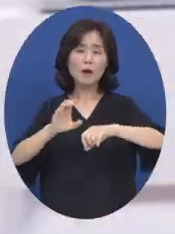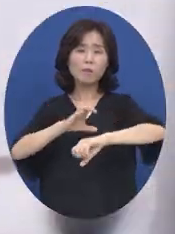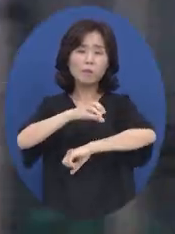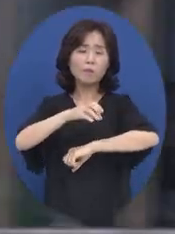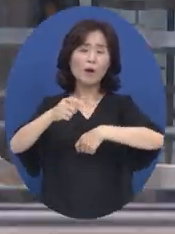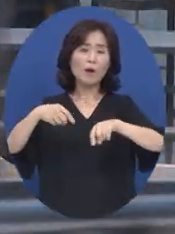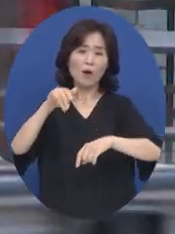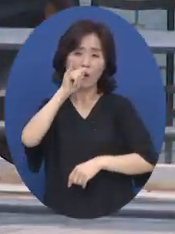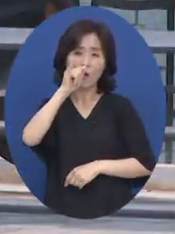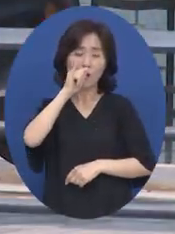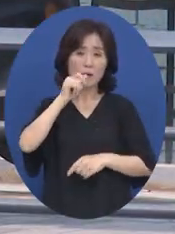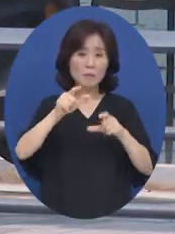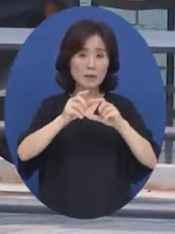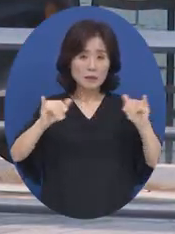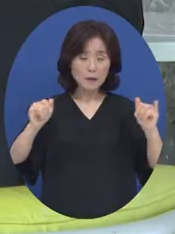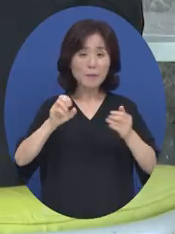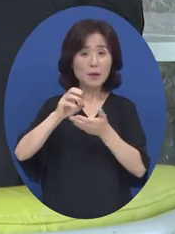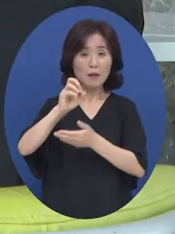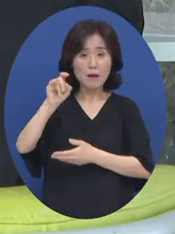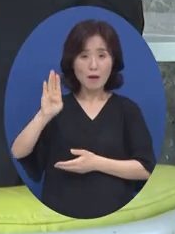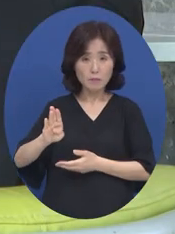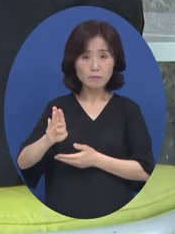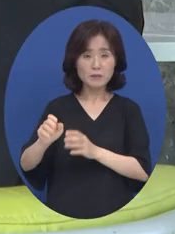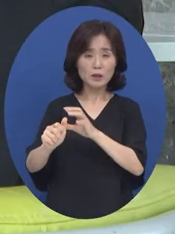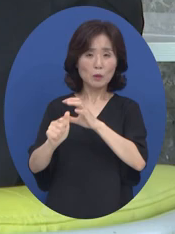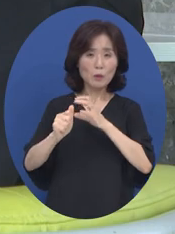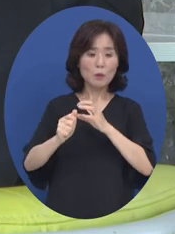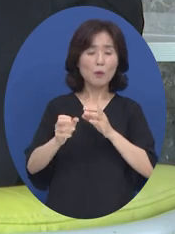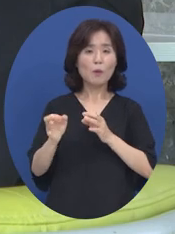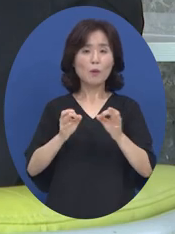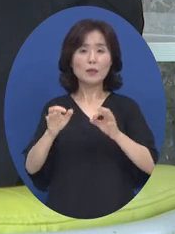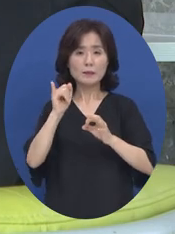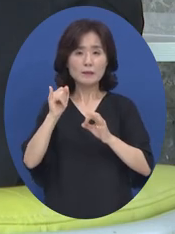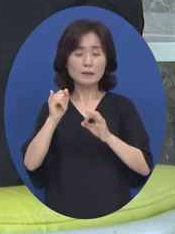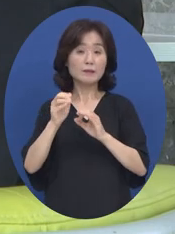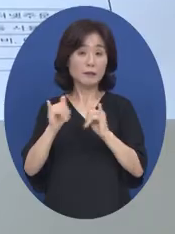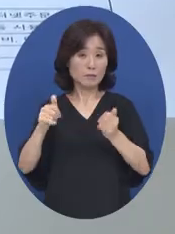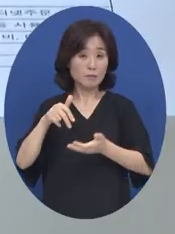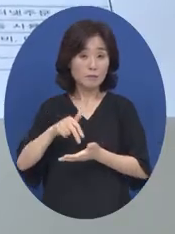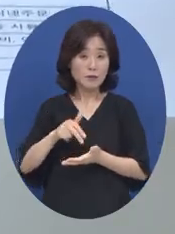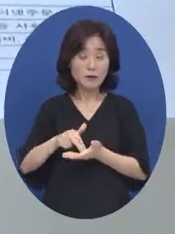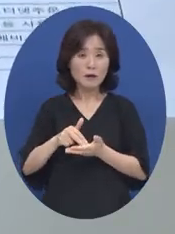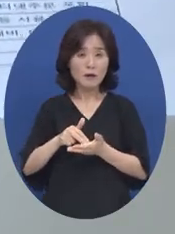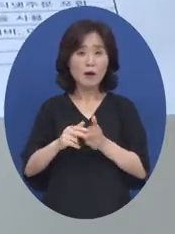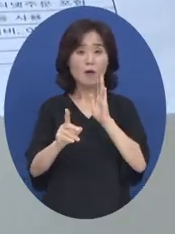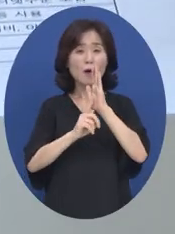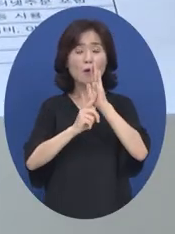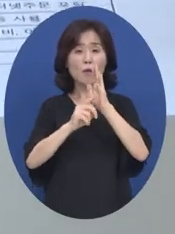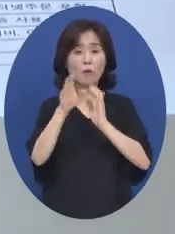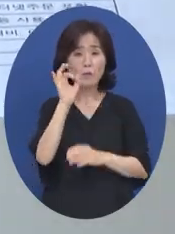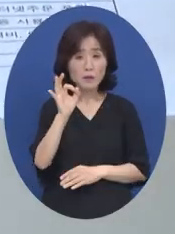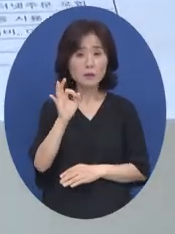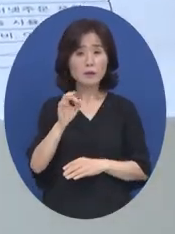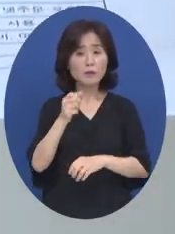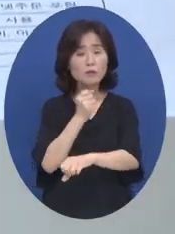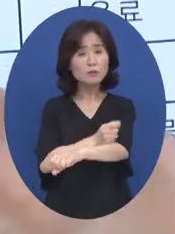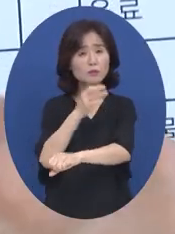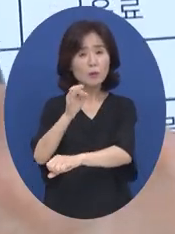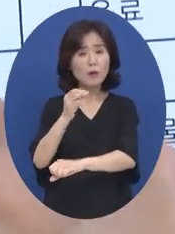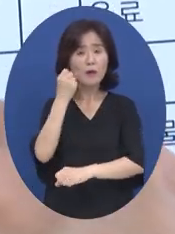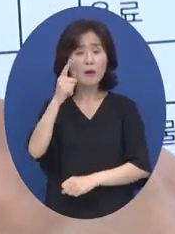있습니다. 민간 배달앱을 이용해 장사를 하고 있는 한 자영업자의 경우 광고비와 수수료만 한